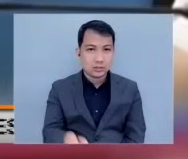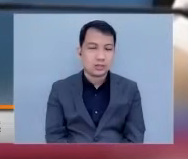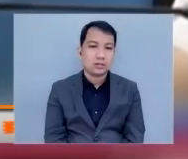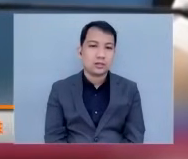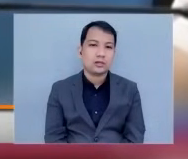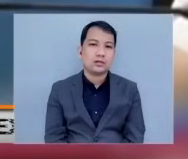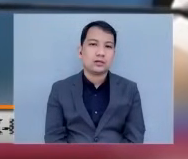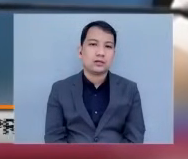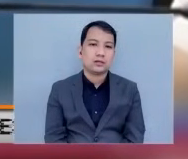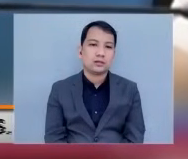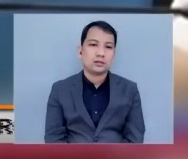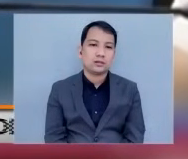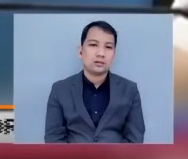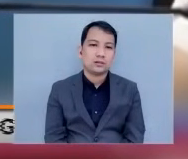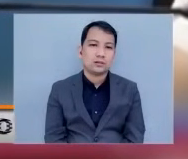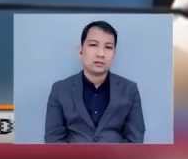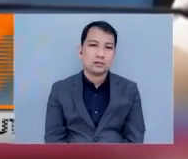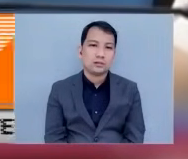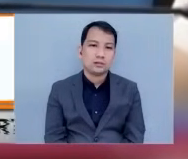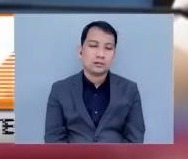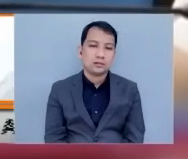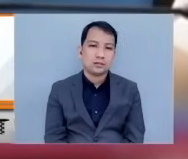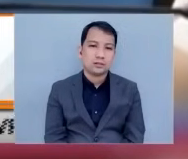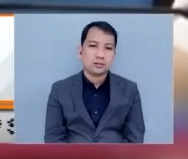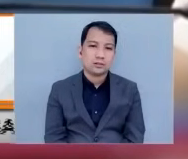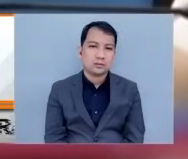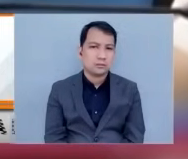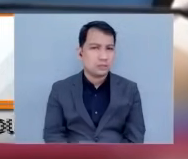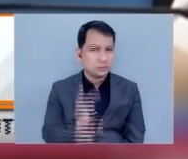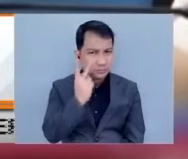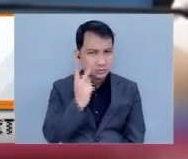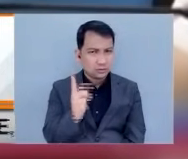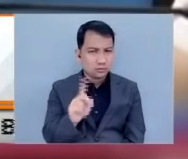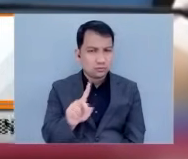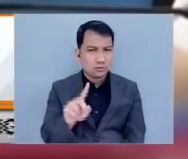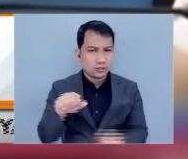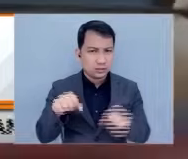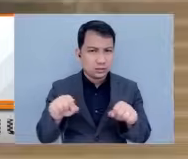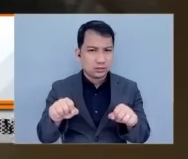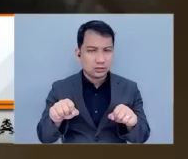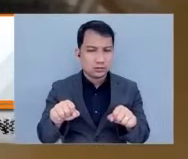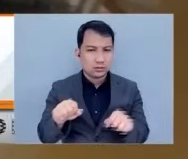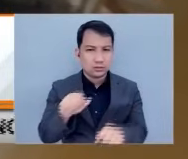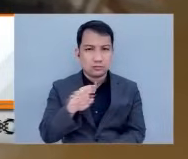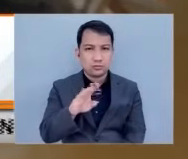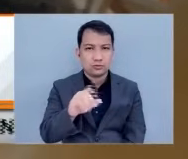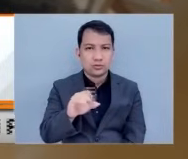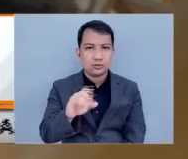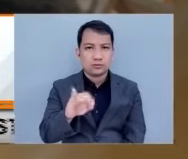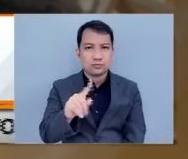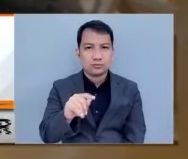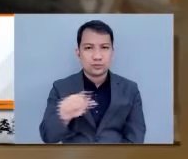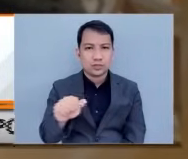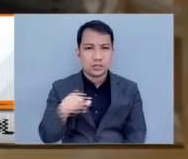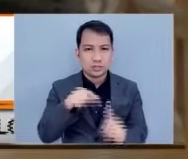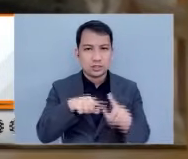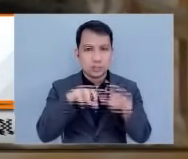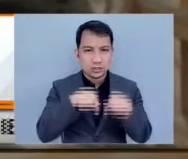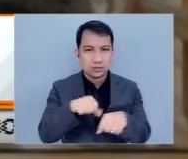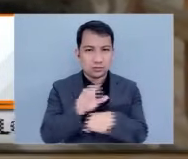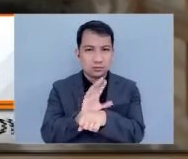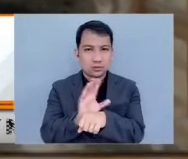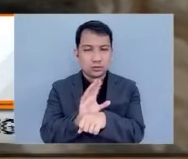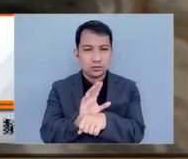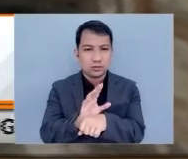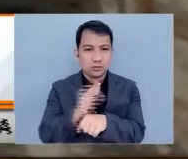ang ginawa ninyo. Ito ang tingin ni One Rider Party List Representative Bonifacio Busita sa pag-aresto sa film director na si Jade